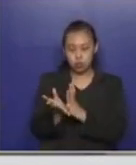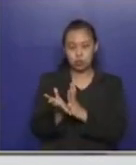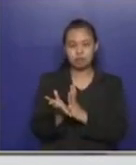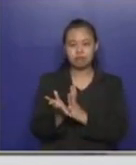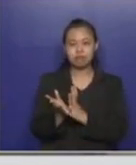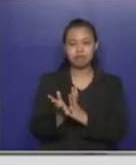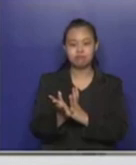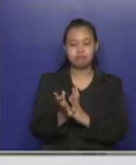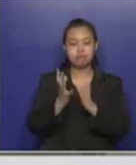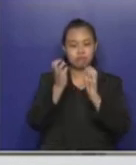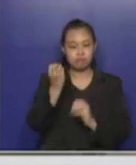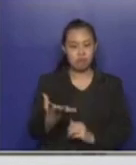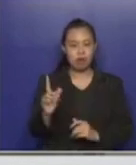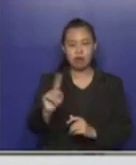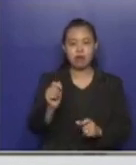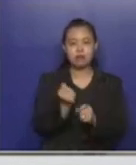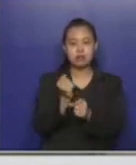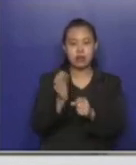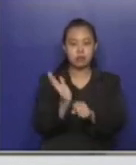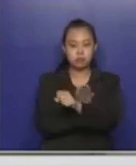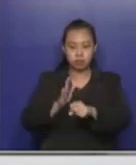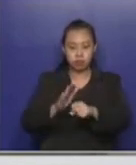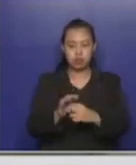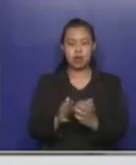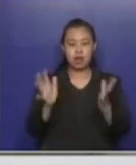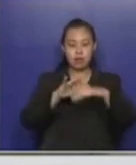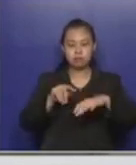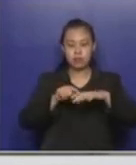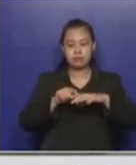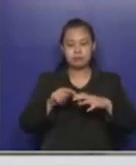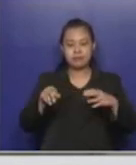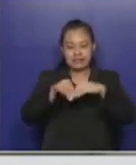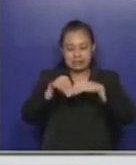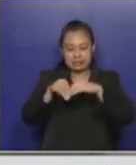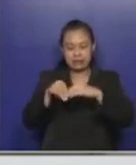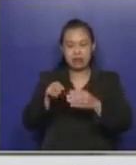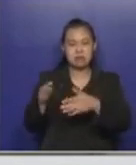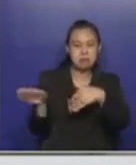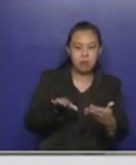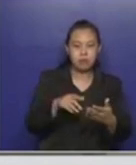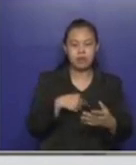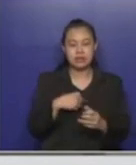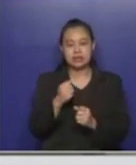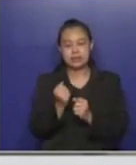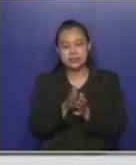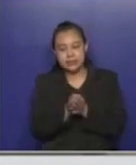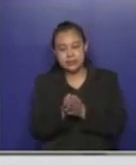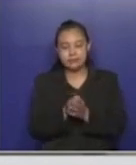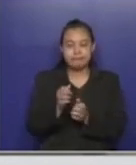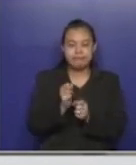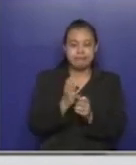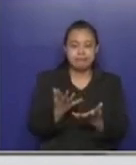น้าจากโควิดธุรกิจกำลังยืนอยู่บนเหวนะคะเจ้าของกิจการเขาลุ้นทุกวันว่าเขาจะต้องปิดกิจ